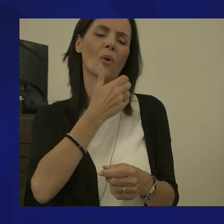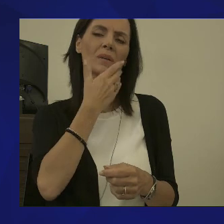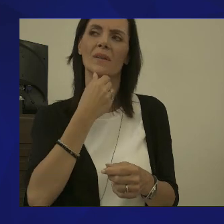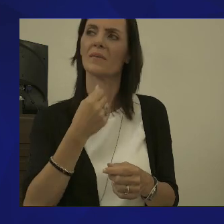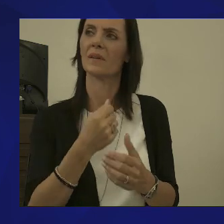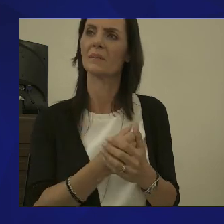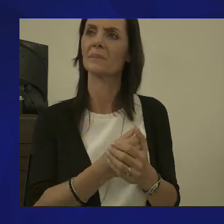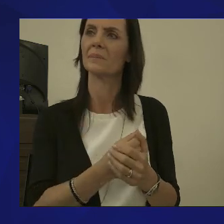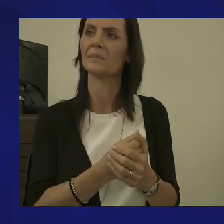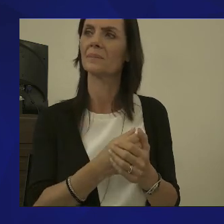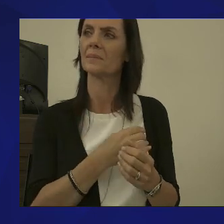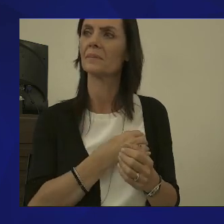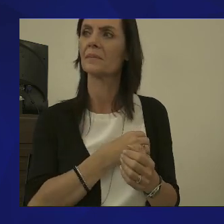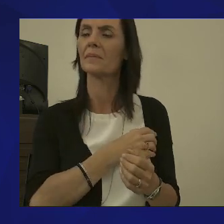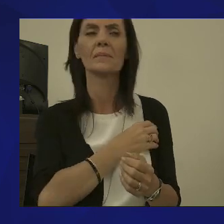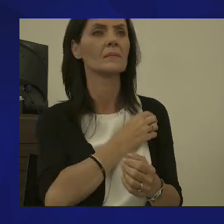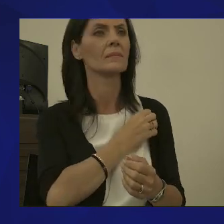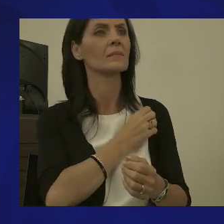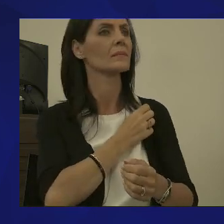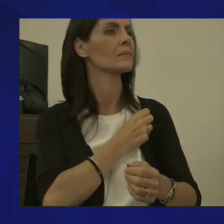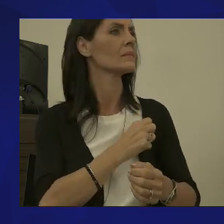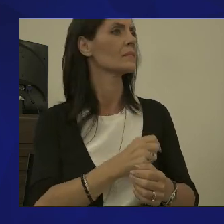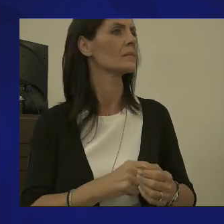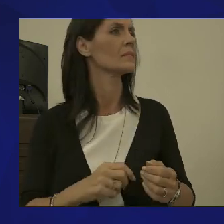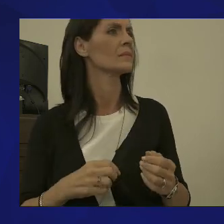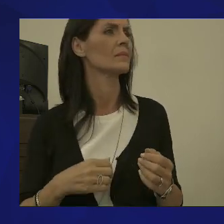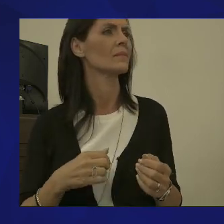שנייה, מיכי, מקובל עליך, שלוש חזיתות אריאל או שאתם רוצים...